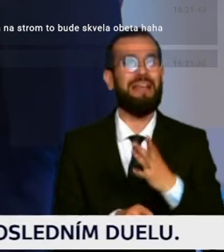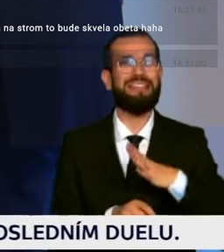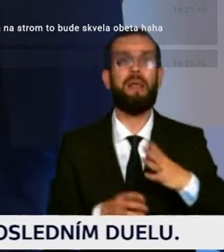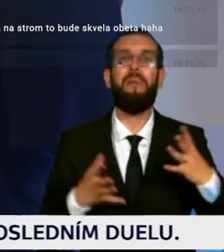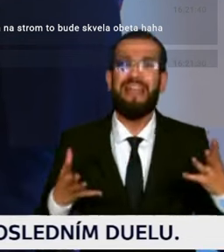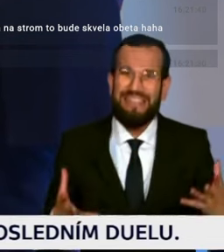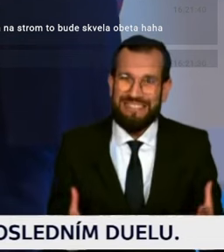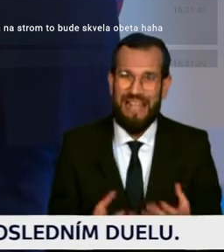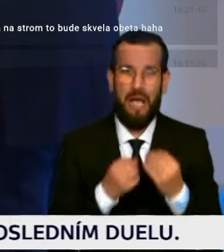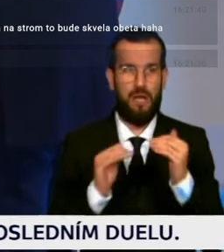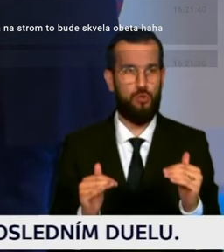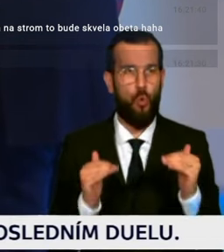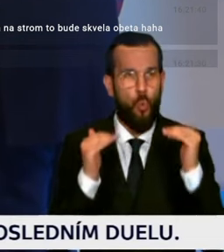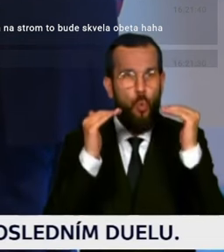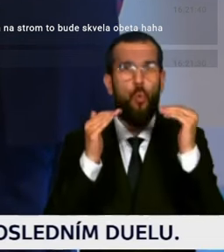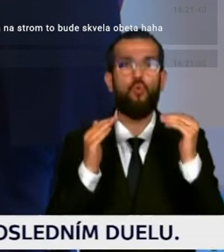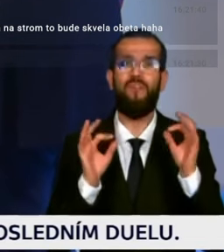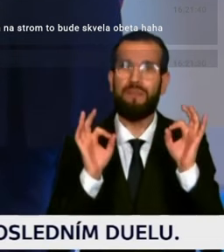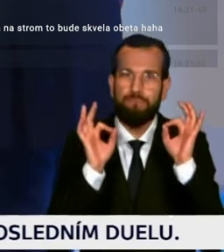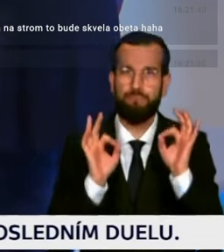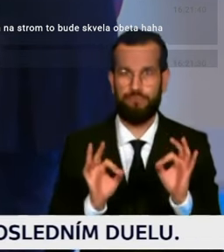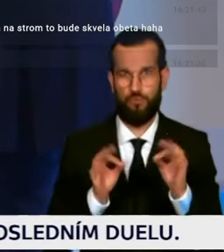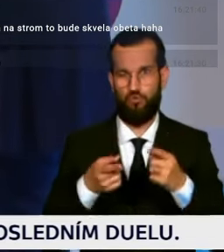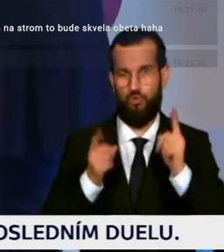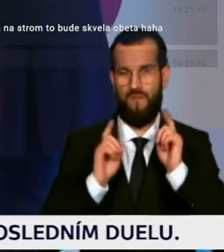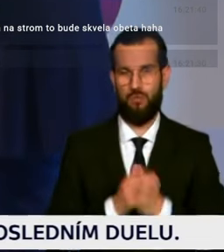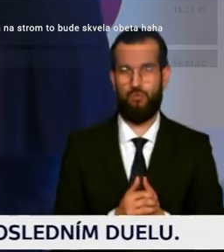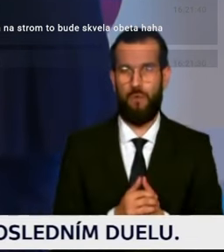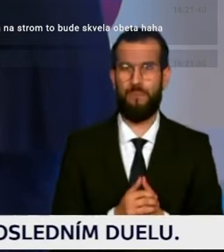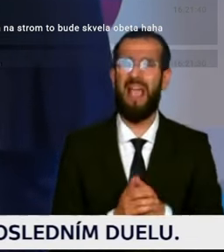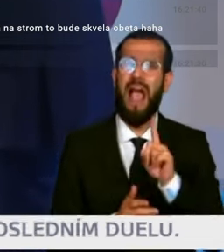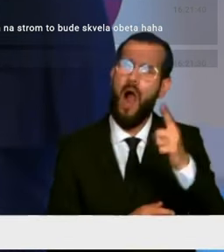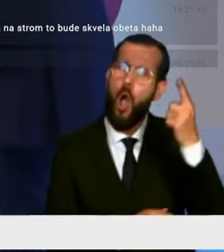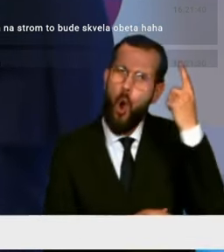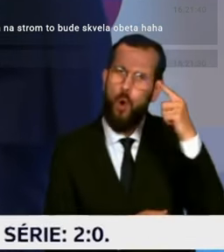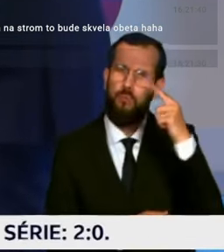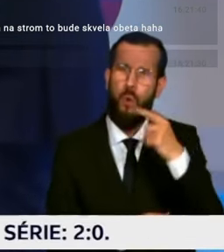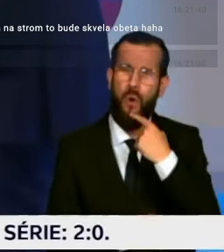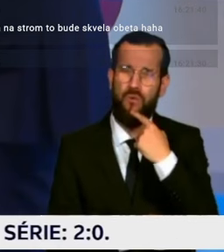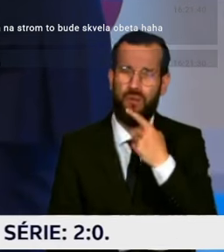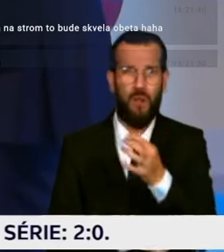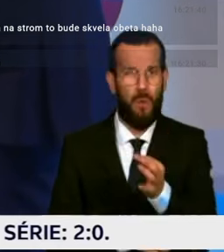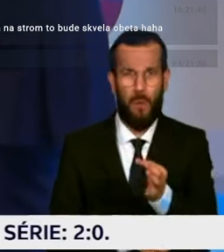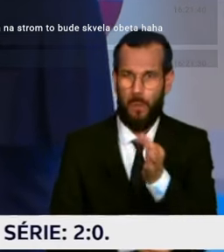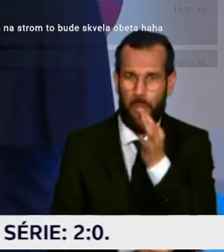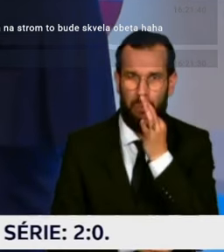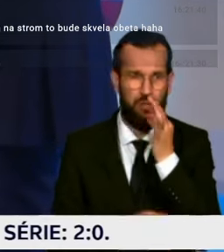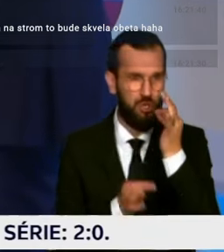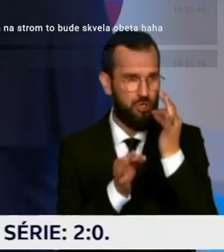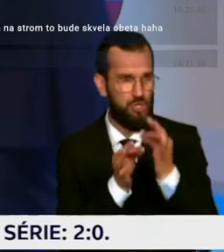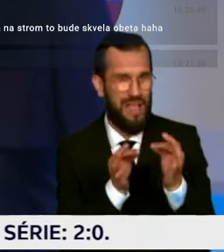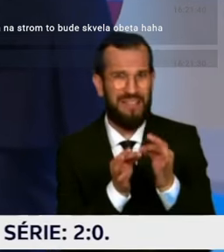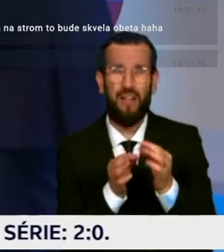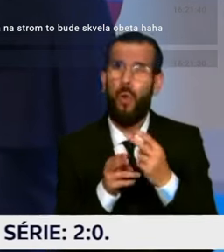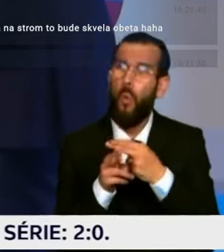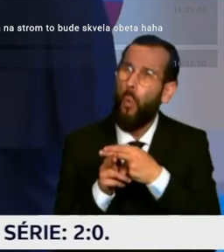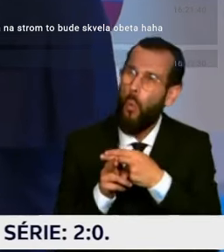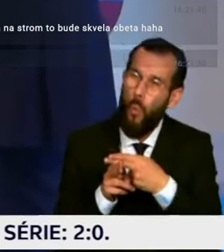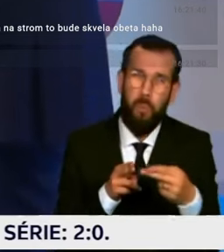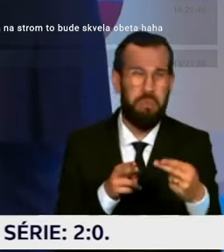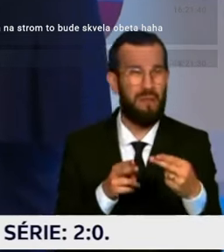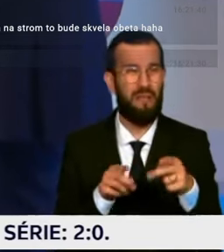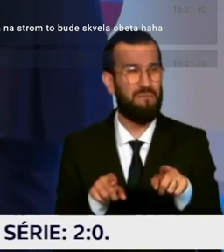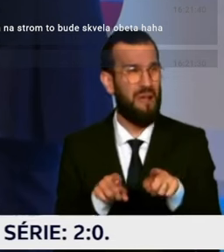zachovali životnú úroveň obyvateľov tejto krajiny to je pre na drj stranne odborníci tvrdia že to nie je celkom možné robiť konsolidáciu úplne bez toho aby sa